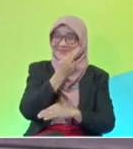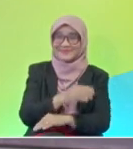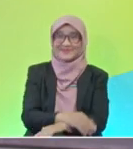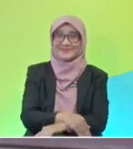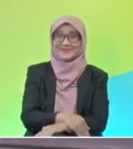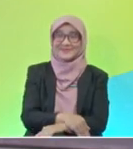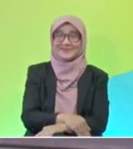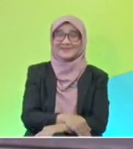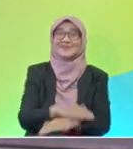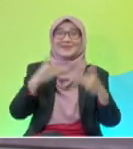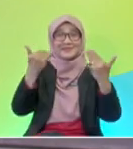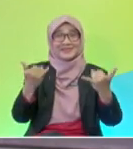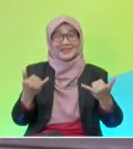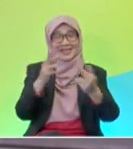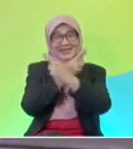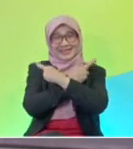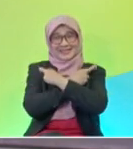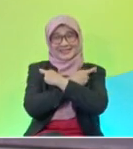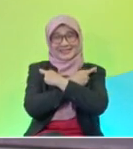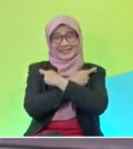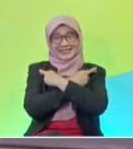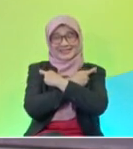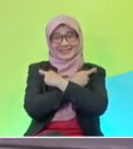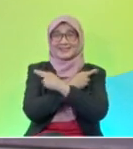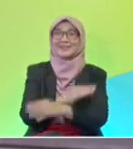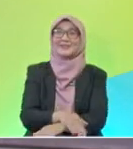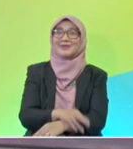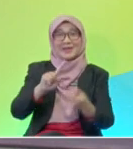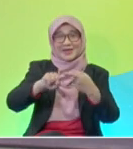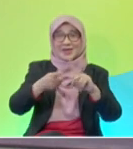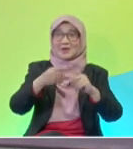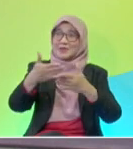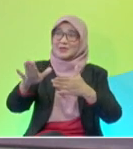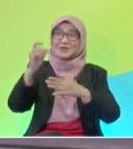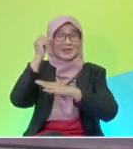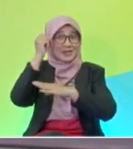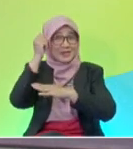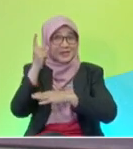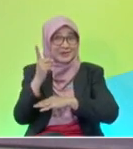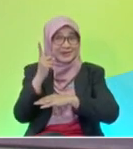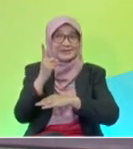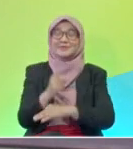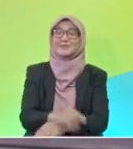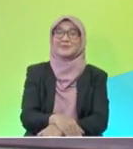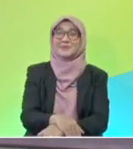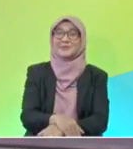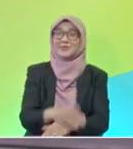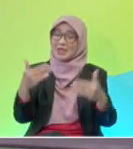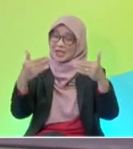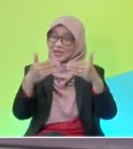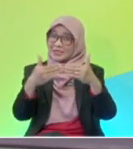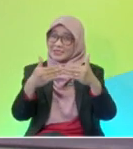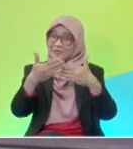Cikgu kita nak berhenti berat seketika sebab nampaknya kawan-kawan saya dah faham Apa yang dimaksudkan dengan ayat suruhan ni kita nak sambung semula